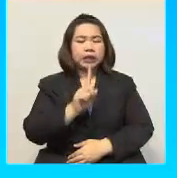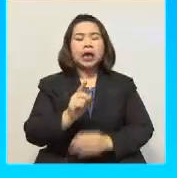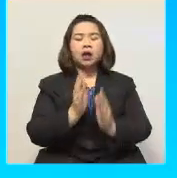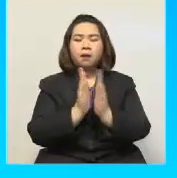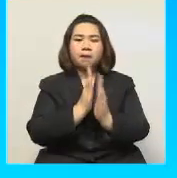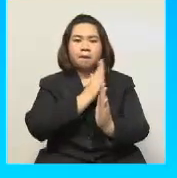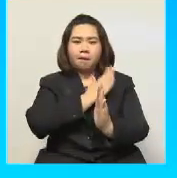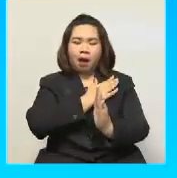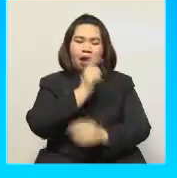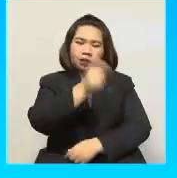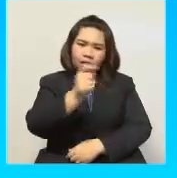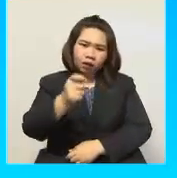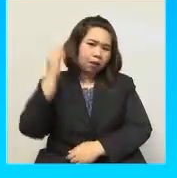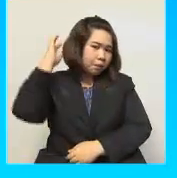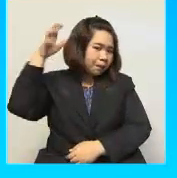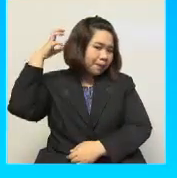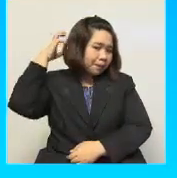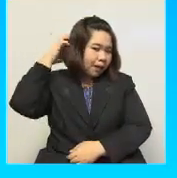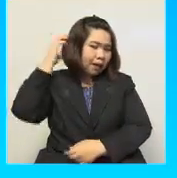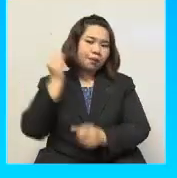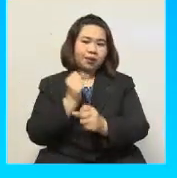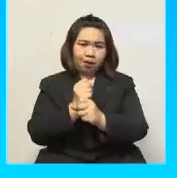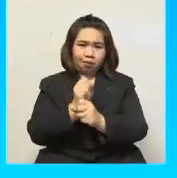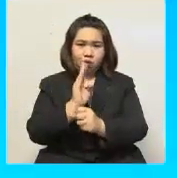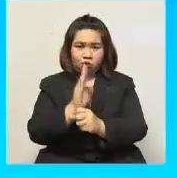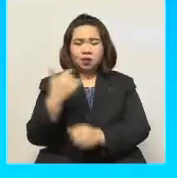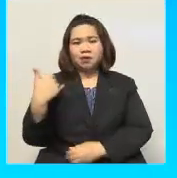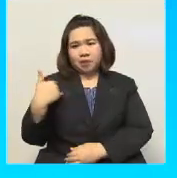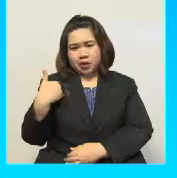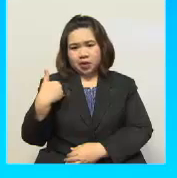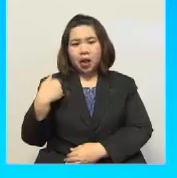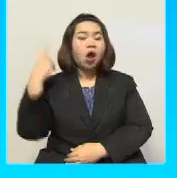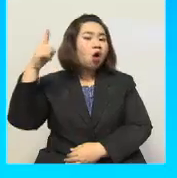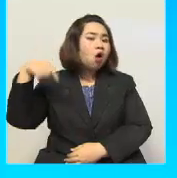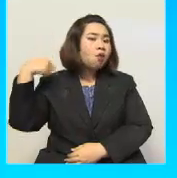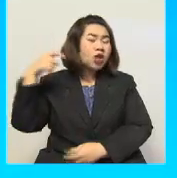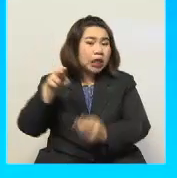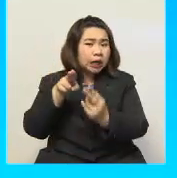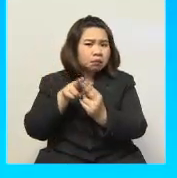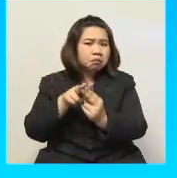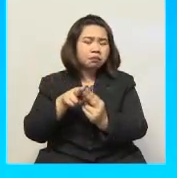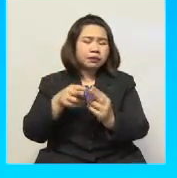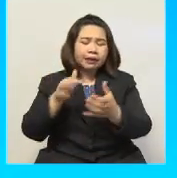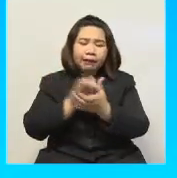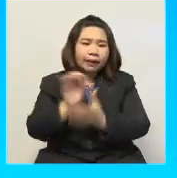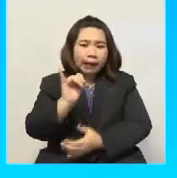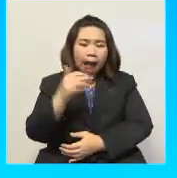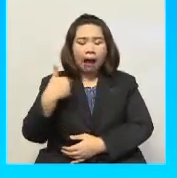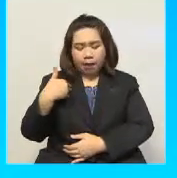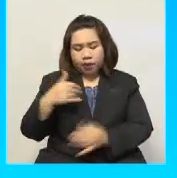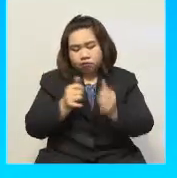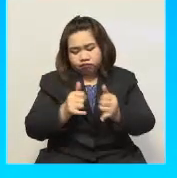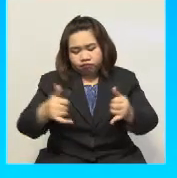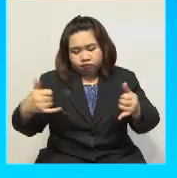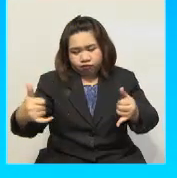พิธีสงฆ์พิธีพราหมณ์มีการเชิญสิ่งศักดิ์สิทธิ์แล้วก็มีพิธีเจิมสาพรหมจรรย์นะคะแล้วก็ไม้กวนข้าวทิพย์เพื่อจะ